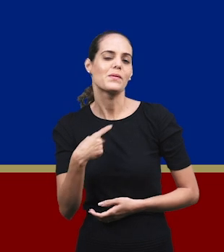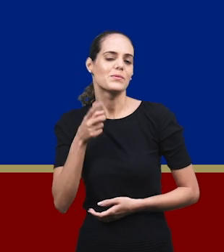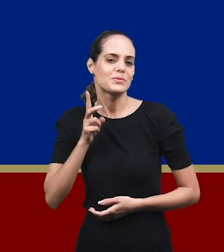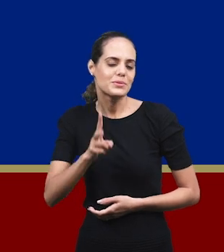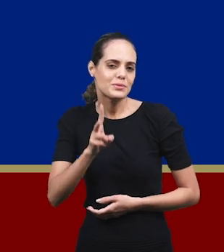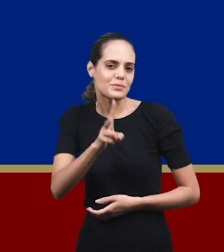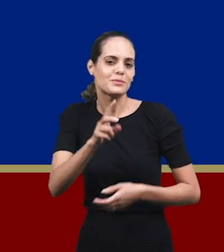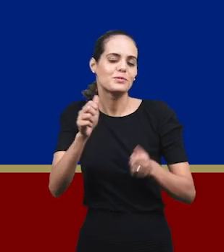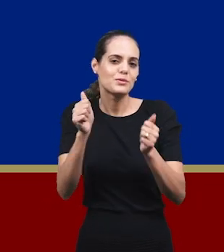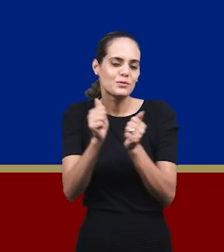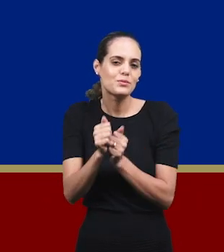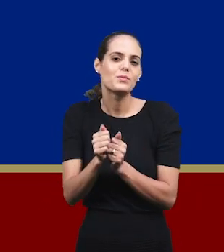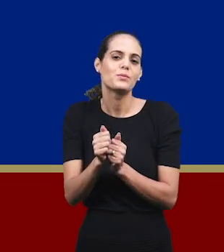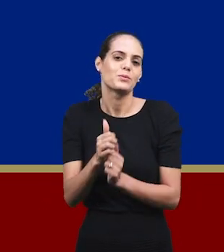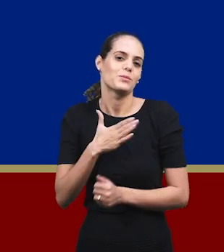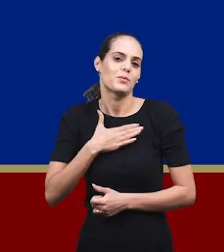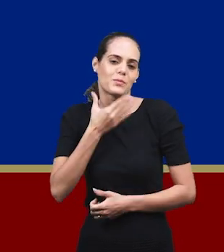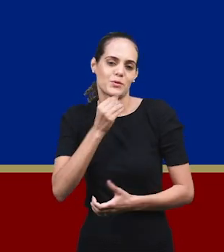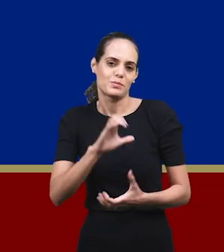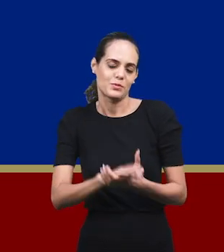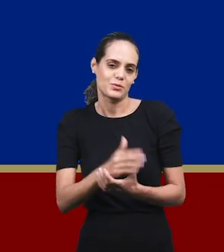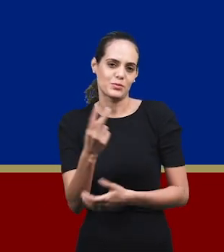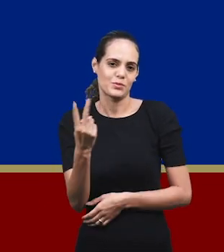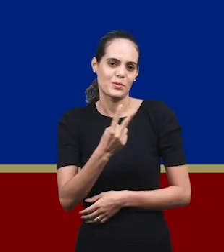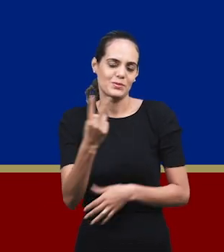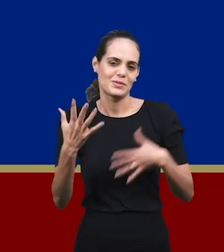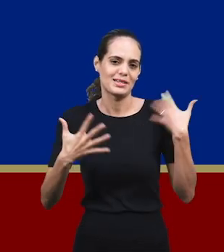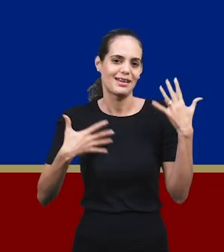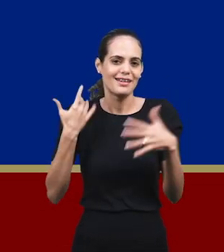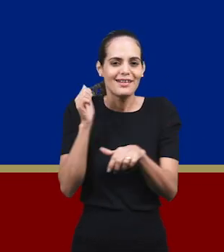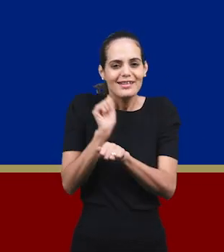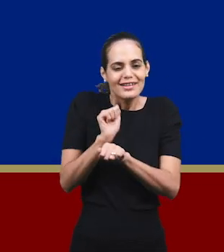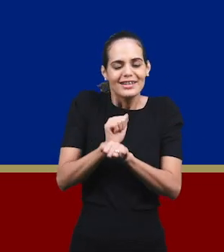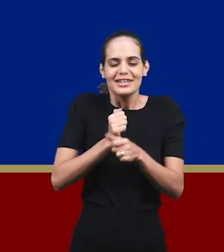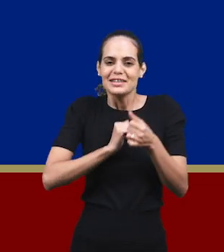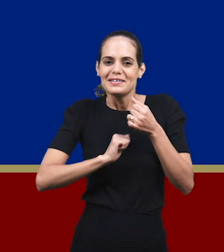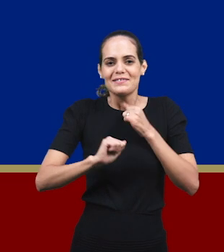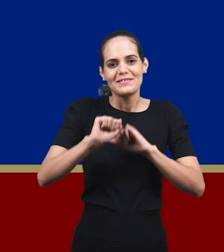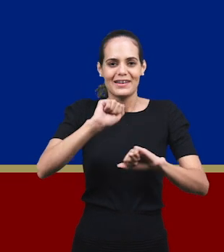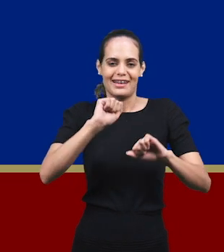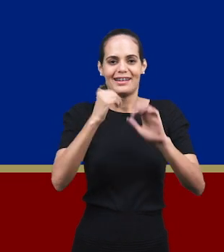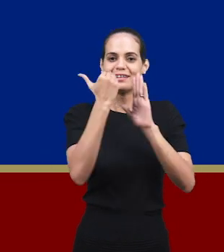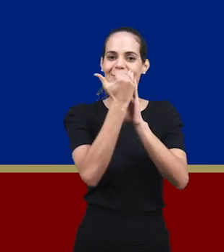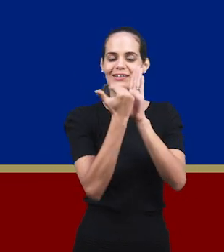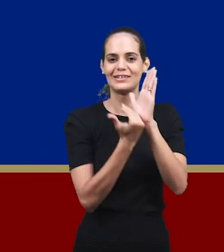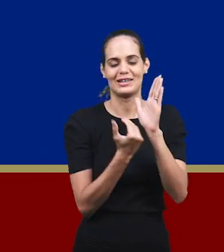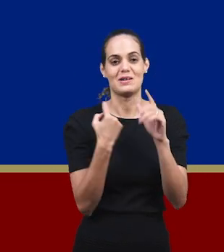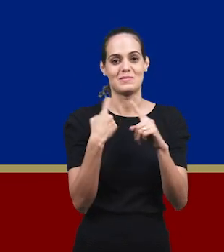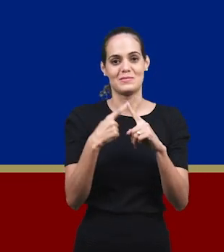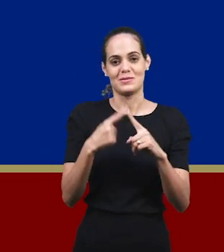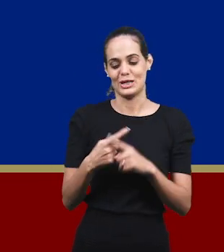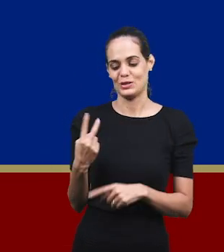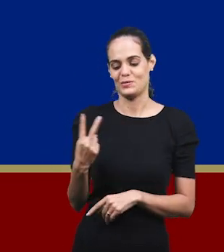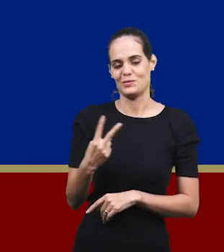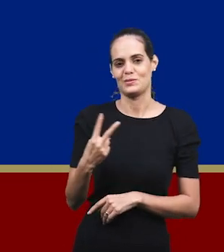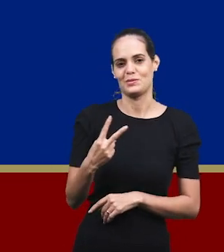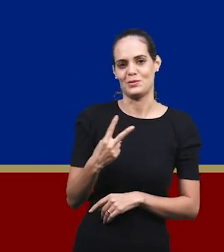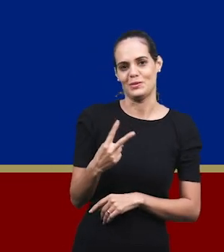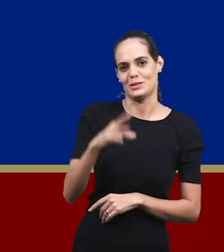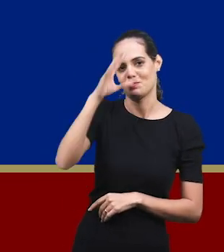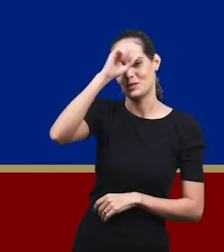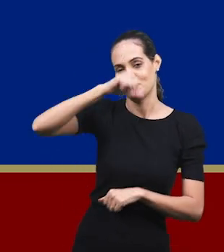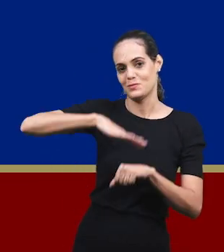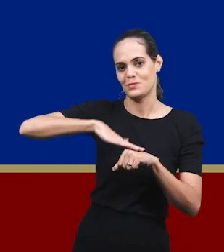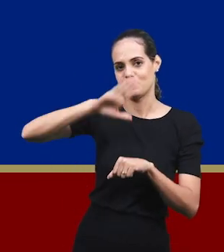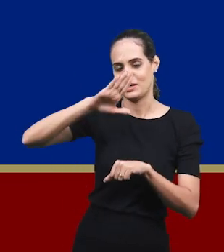« Chaque vendredi, moi et mon époux, nous attendons avec joie la programmation parce que dans